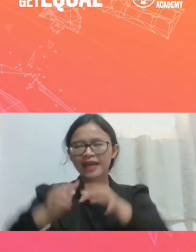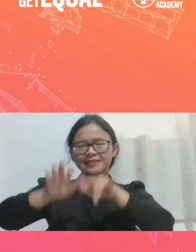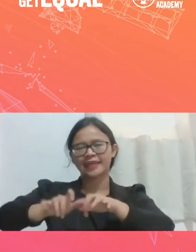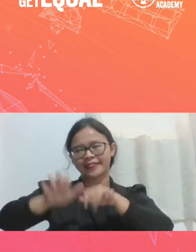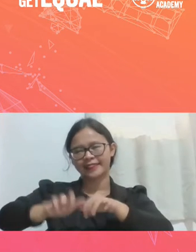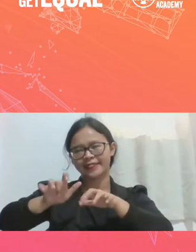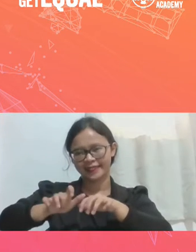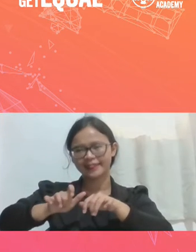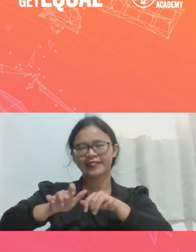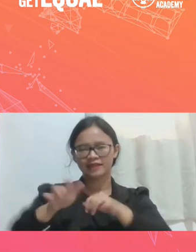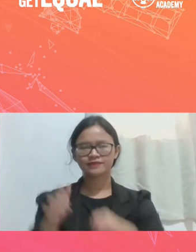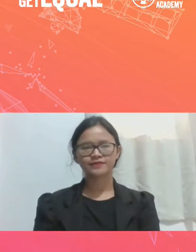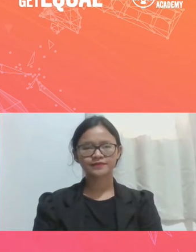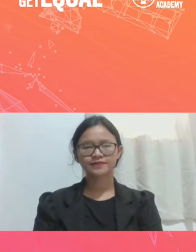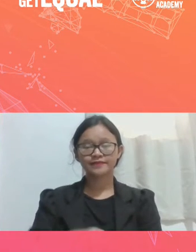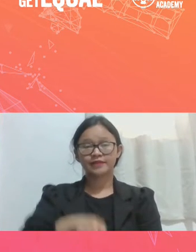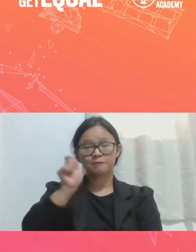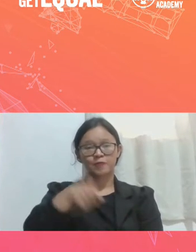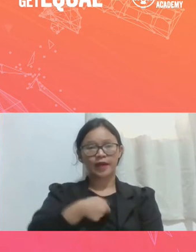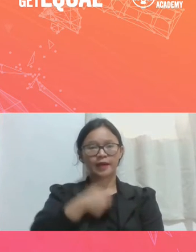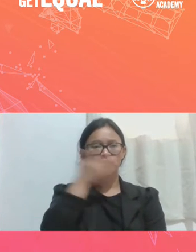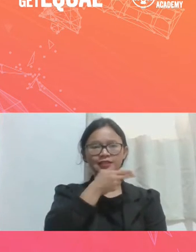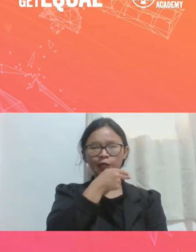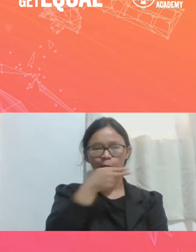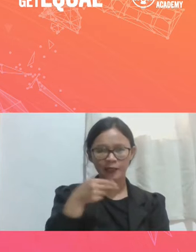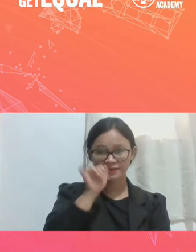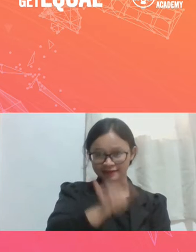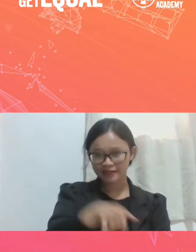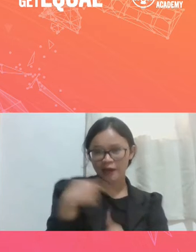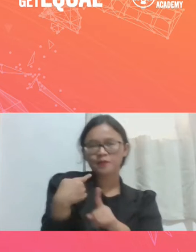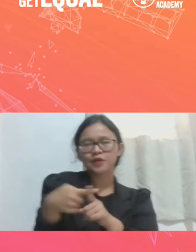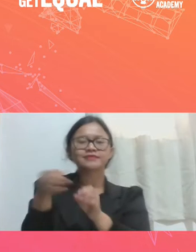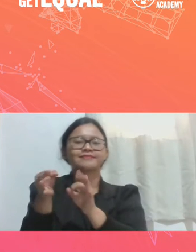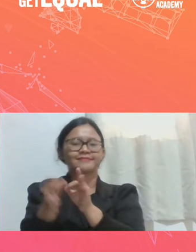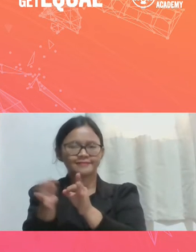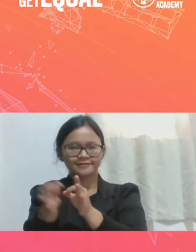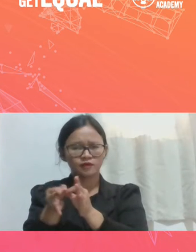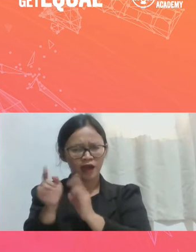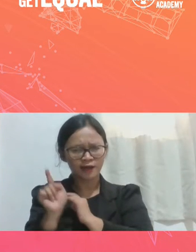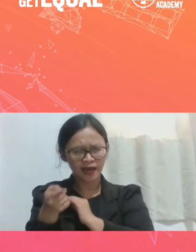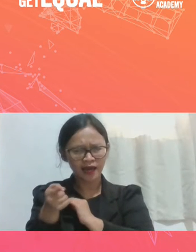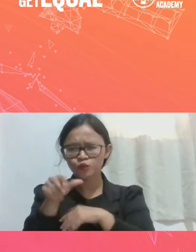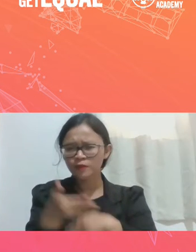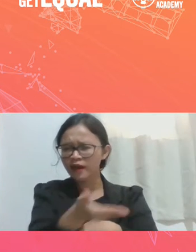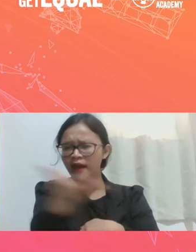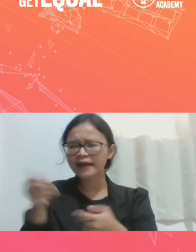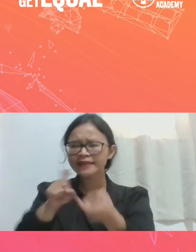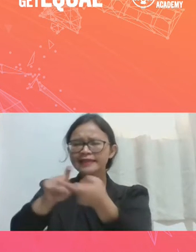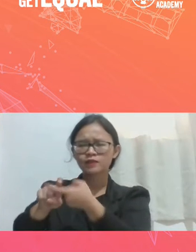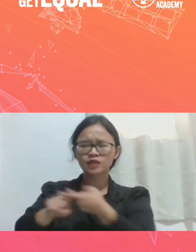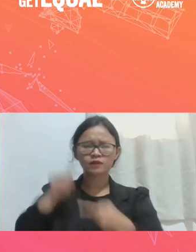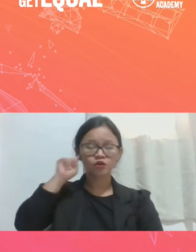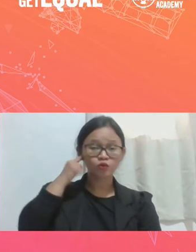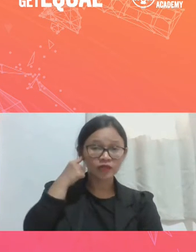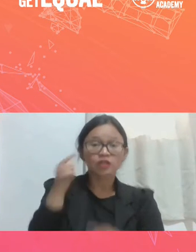Teman-teman, diskusi ini menggunakan bahasa Indonesia. Disediakan pula juru bahasa isyarat buat teman-teman tuli. Silakan hubungi